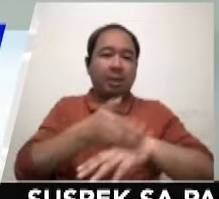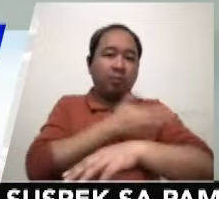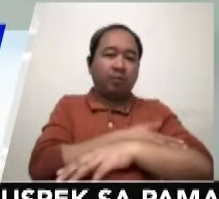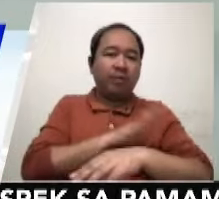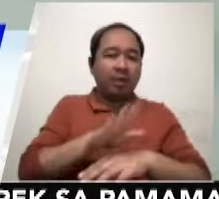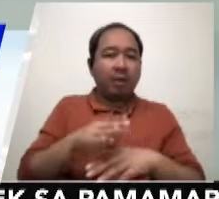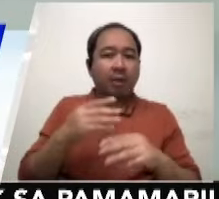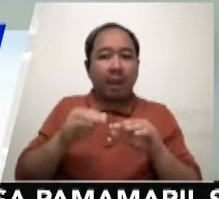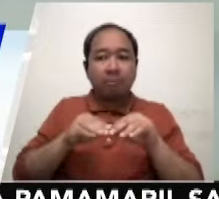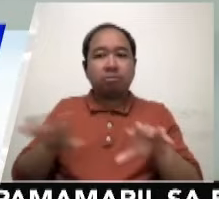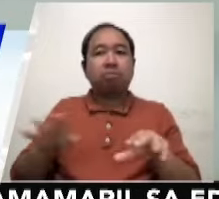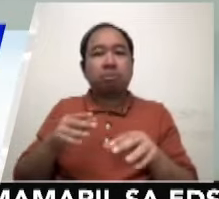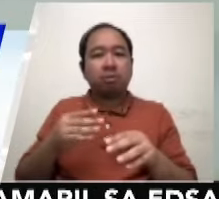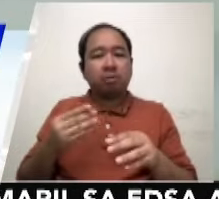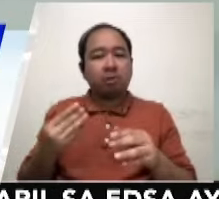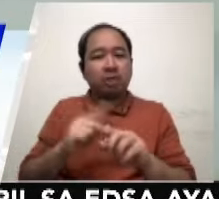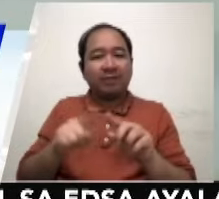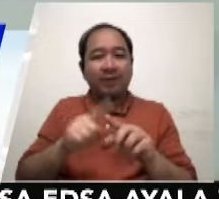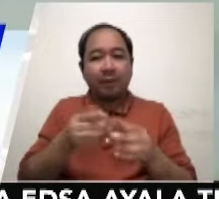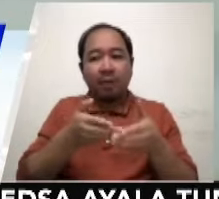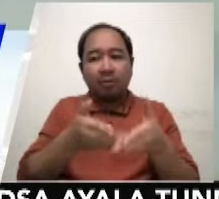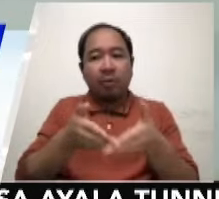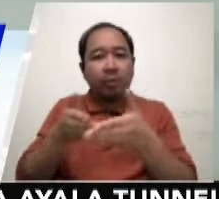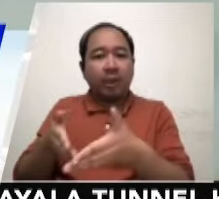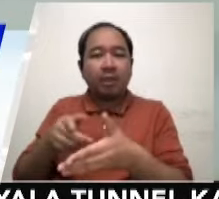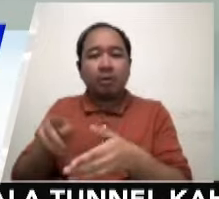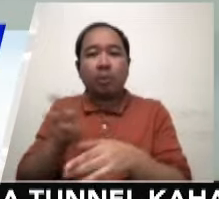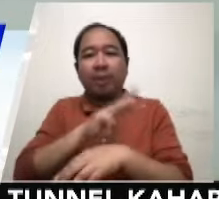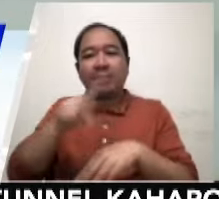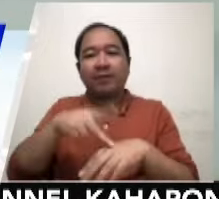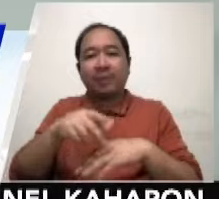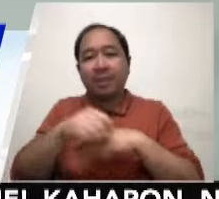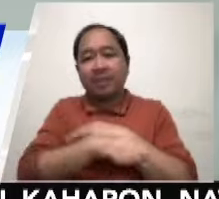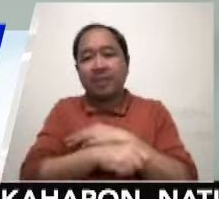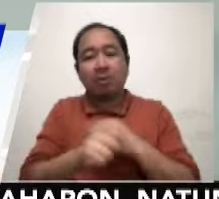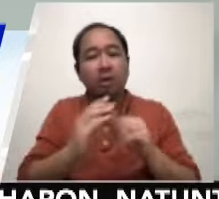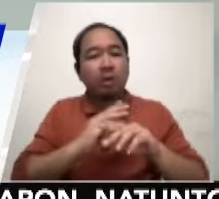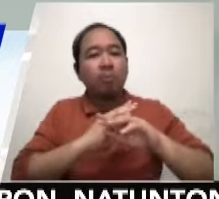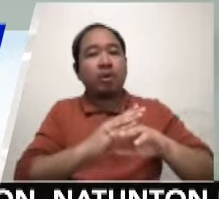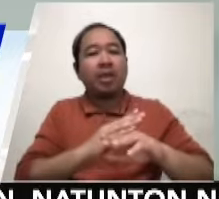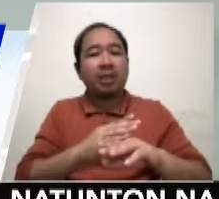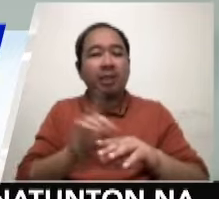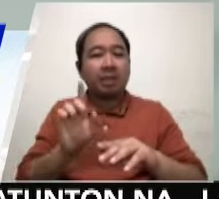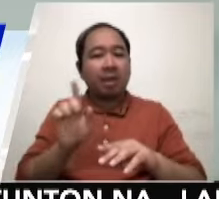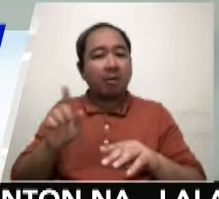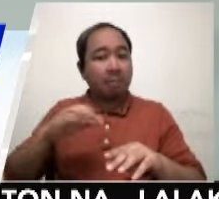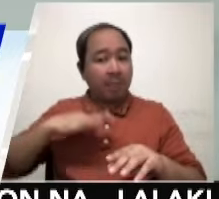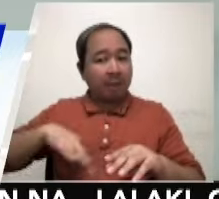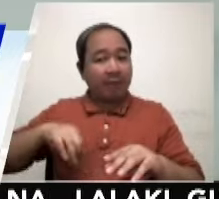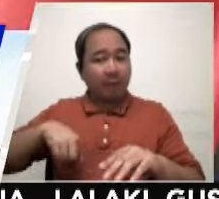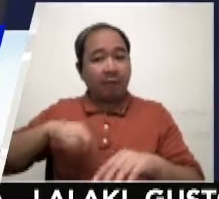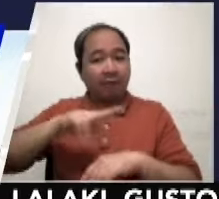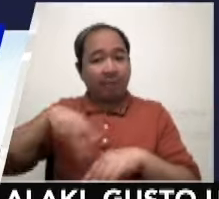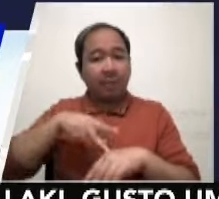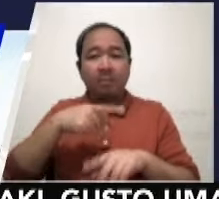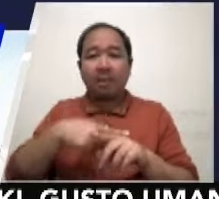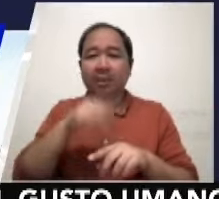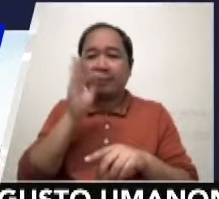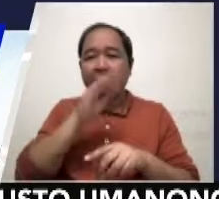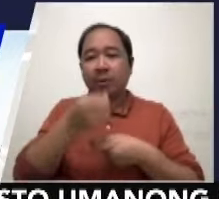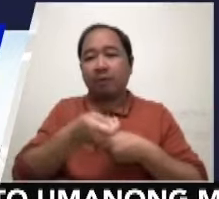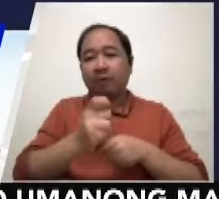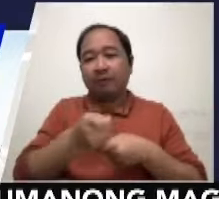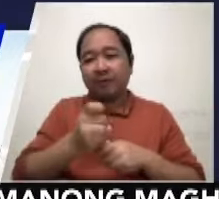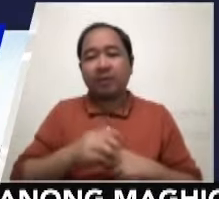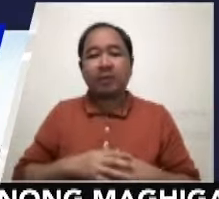ng mga naval assets sa West Philippine Sea para protektahan ang interes sa bansa at ng mga Pilipinong mangingisda. So